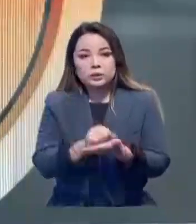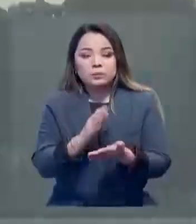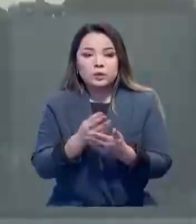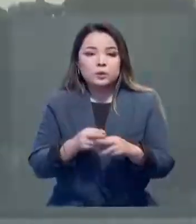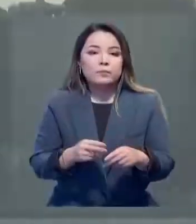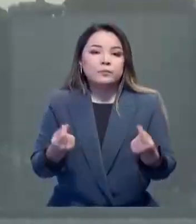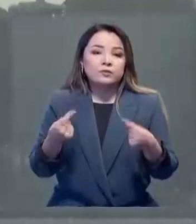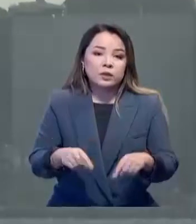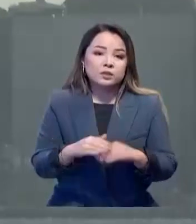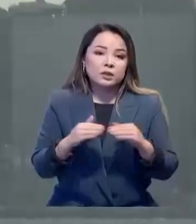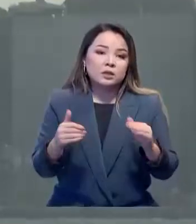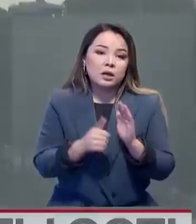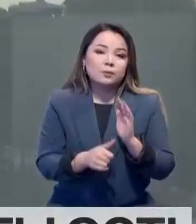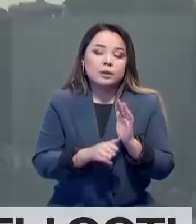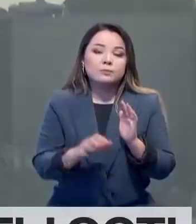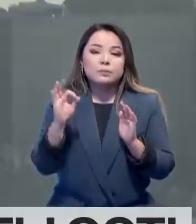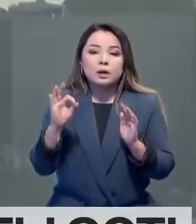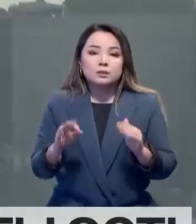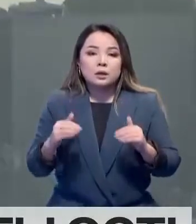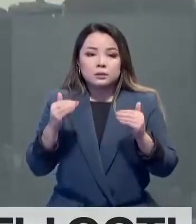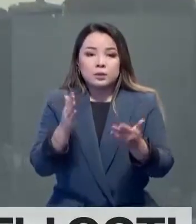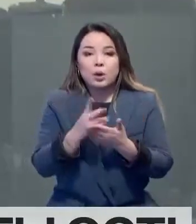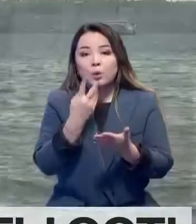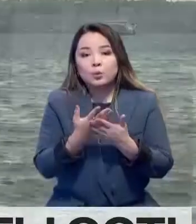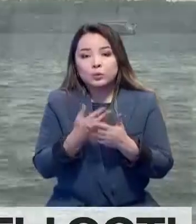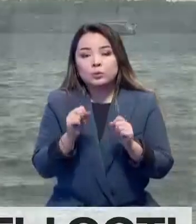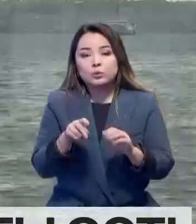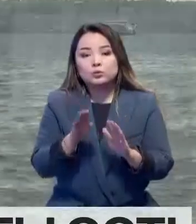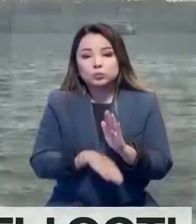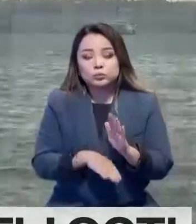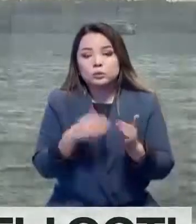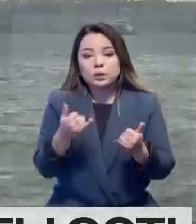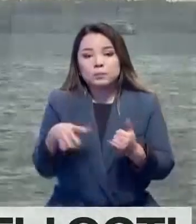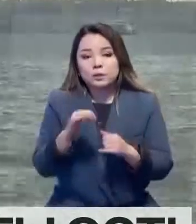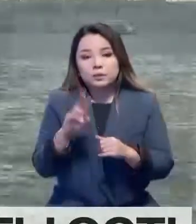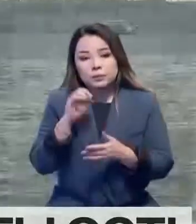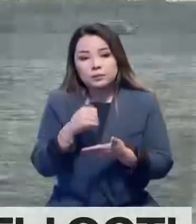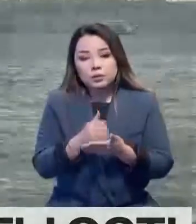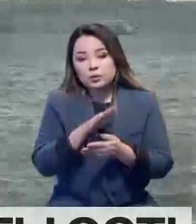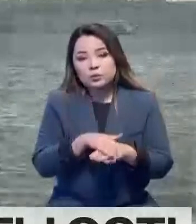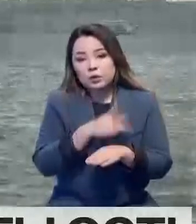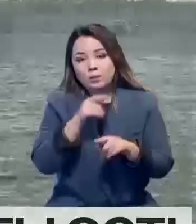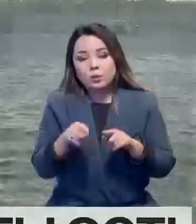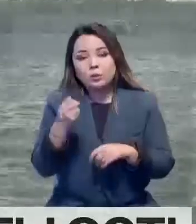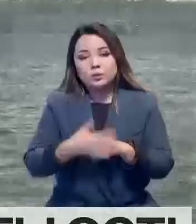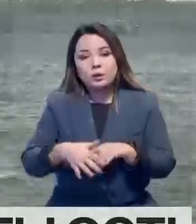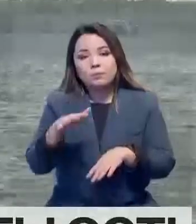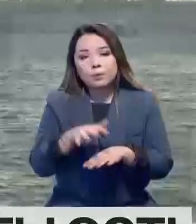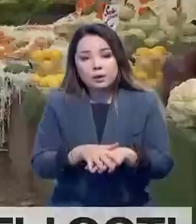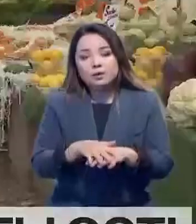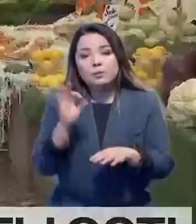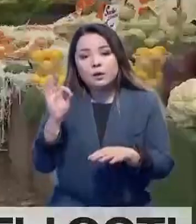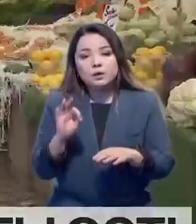мұнда инфляция деңгейі 60%-дан асқан. Көрсеткіштер одан да нашар болатын. Өйткені билік ұзақ уақыт бойы орталық банкке пайыздық